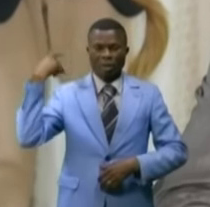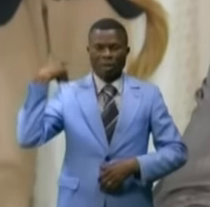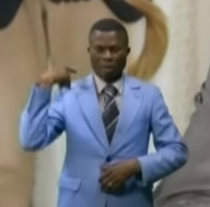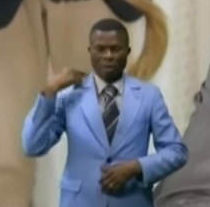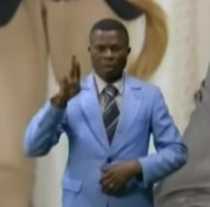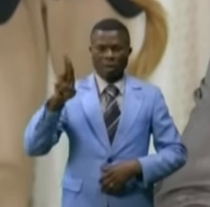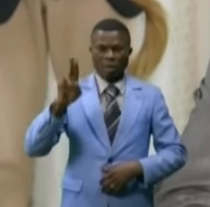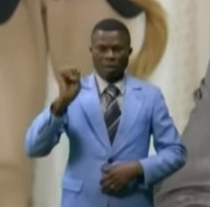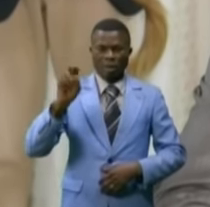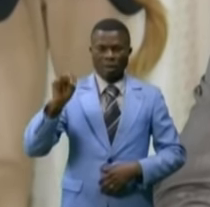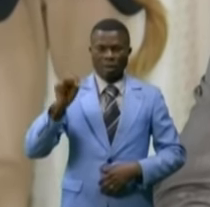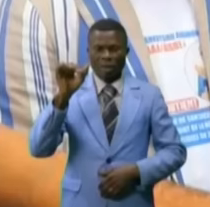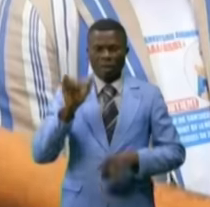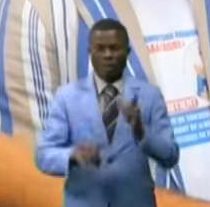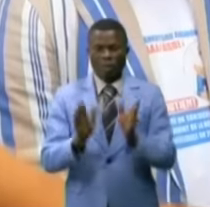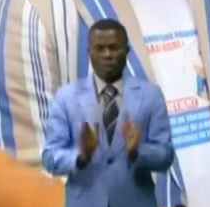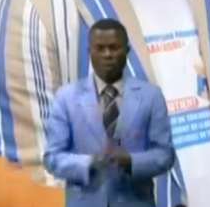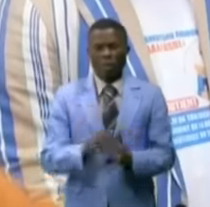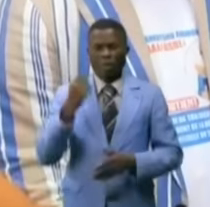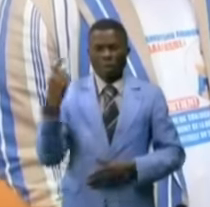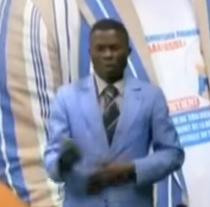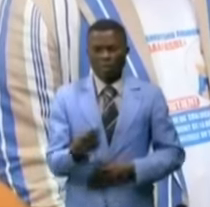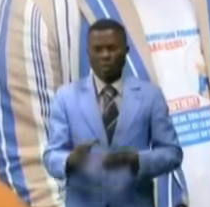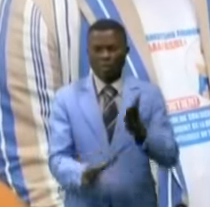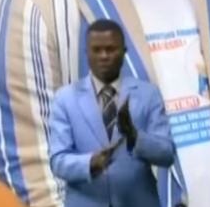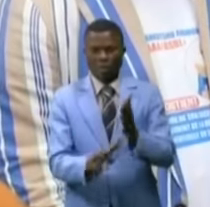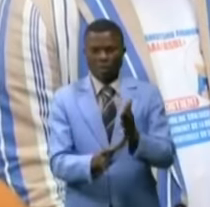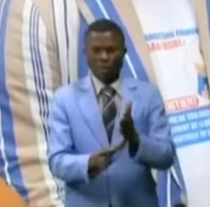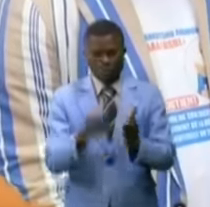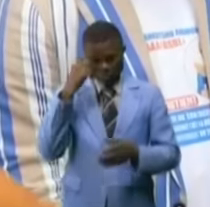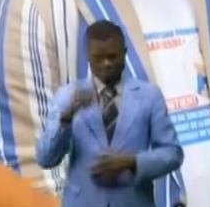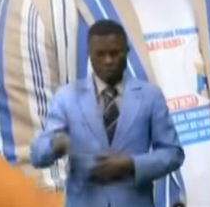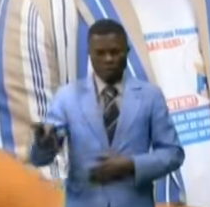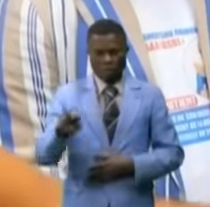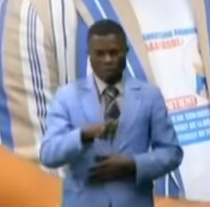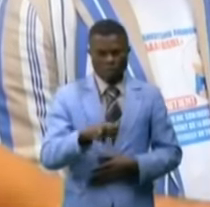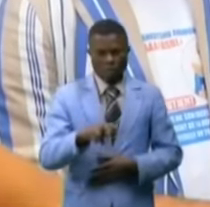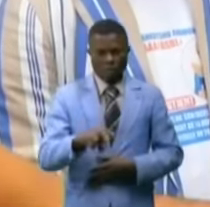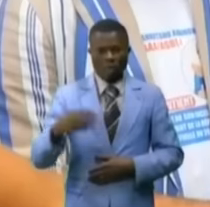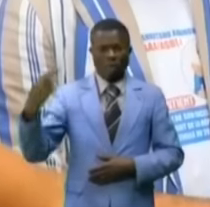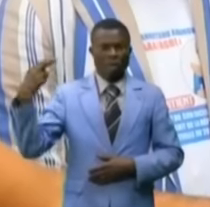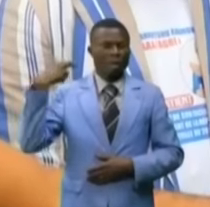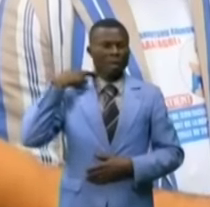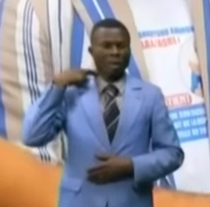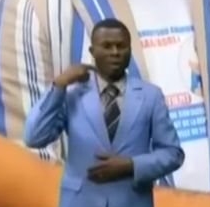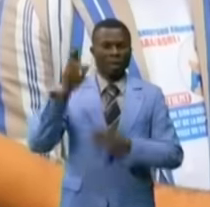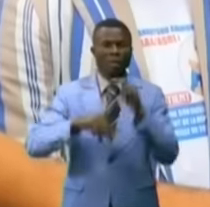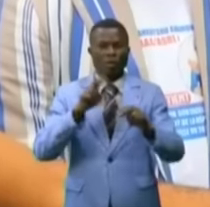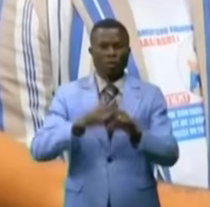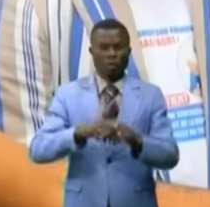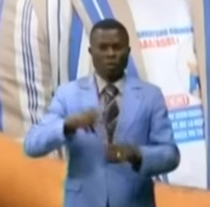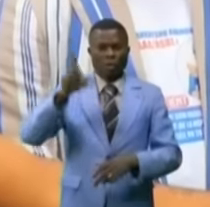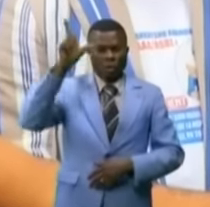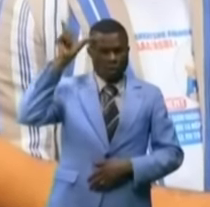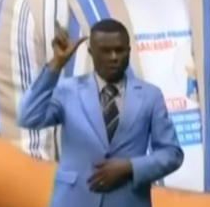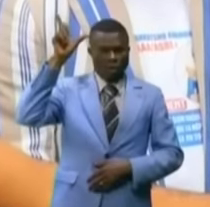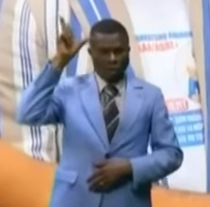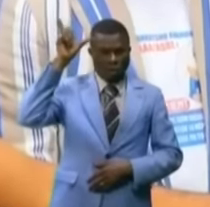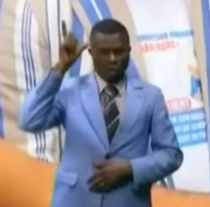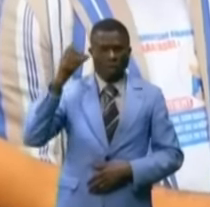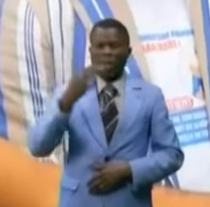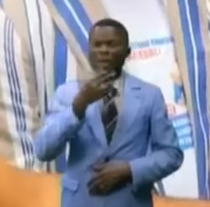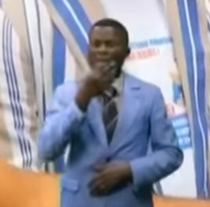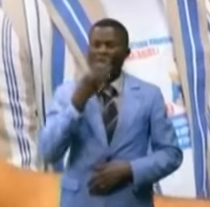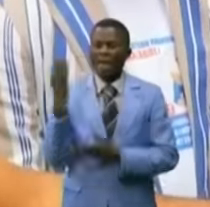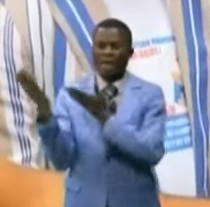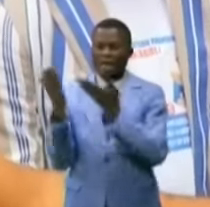Otchoudji, secrétaire permanent adjoint. Aujourd'hui, grâce à Félix Tshisekedi, l'héros national Patrice Emery Lumumba, ses reliques a été rapatrié